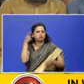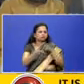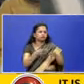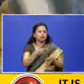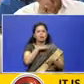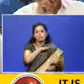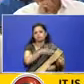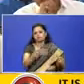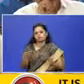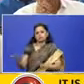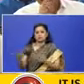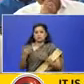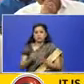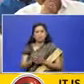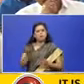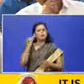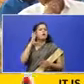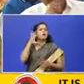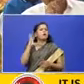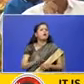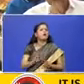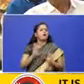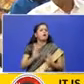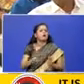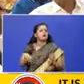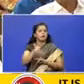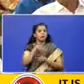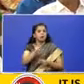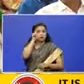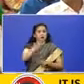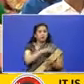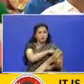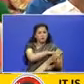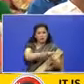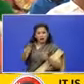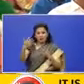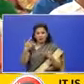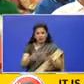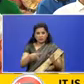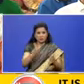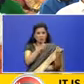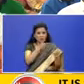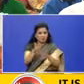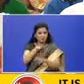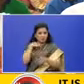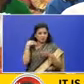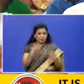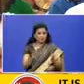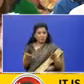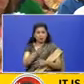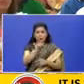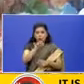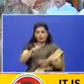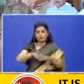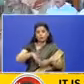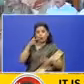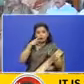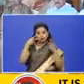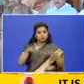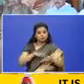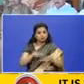थी। बताया जाता है कि इस नरसंहार में 1000 से अधिक आदिवासियों